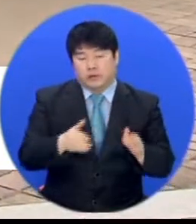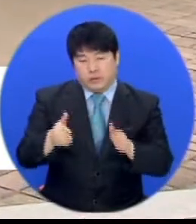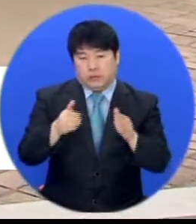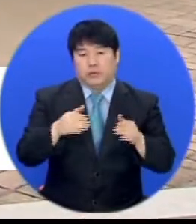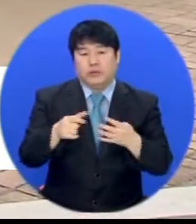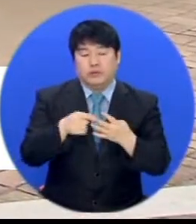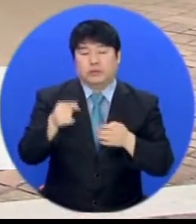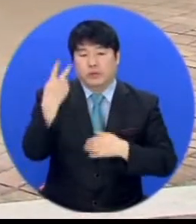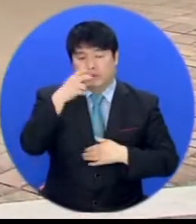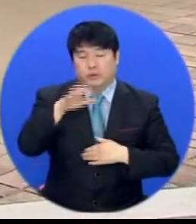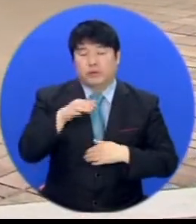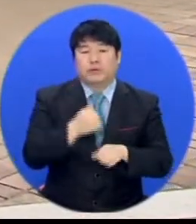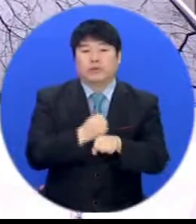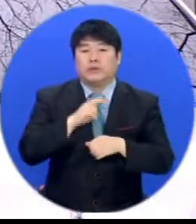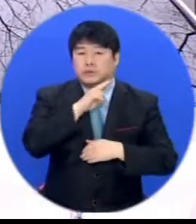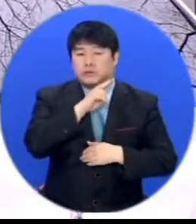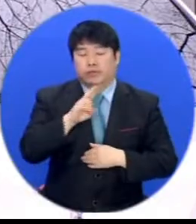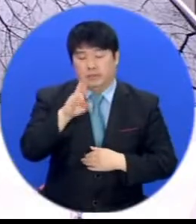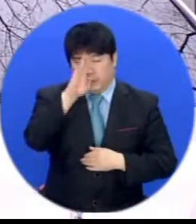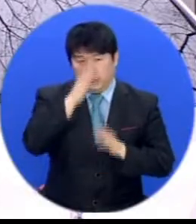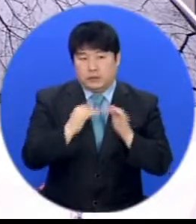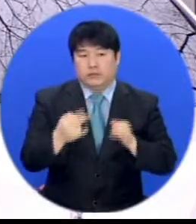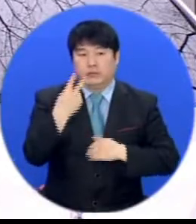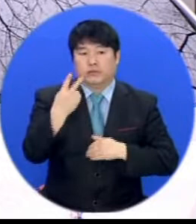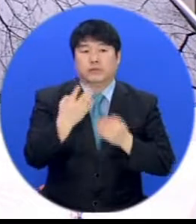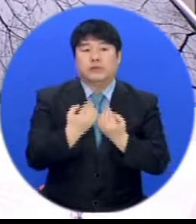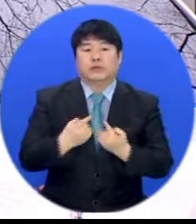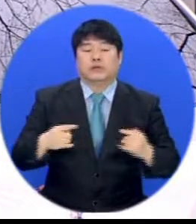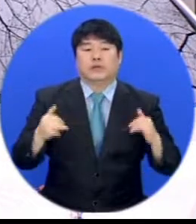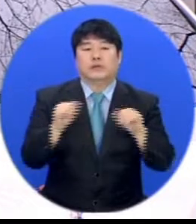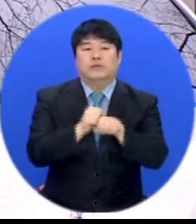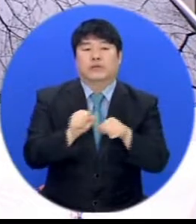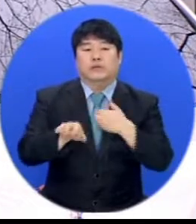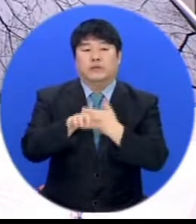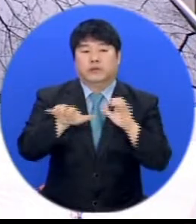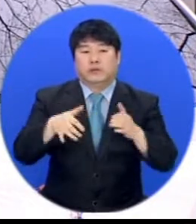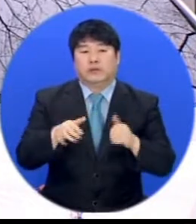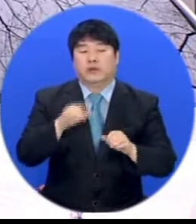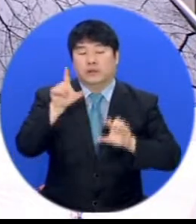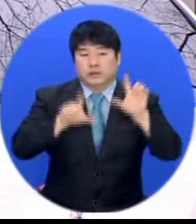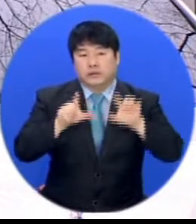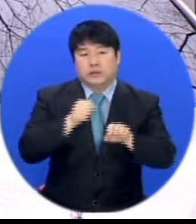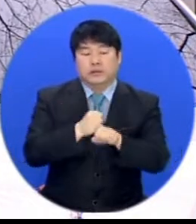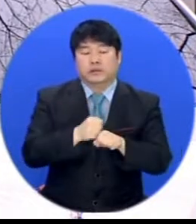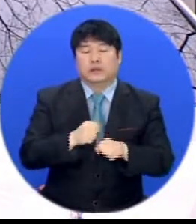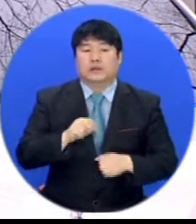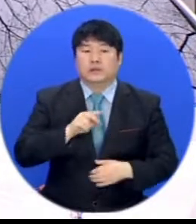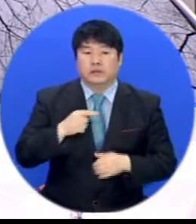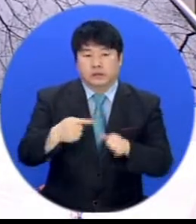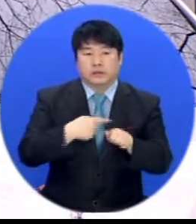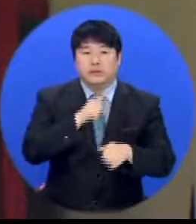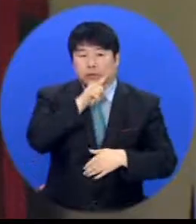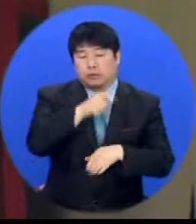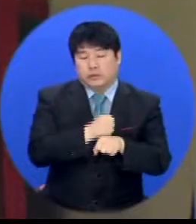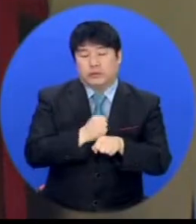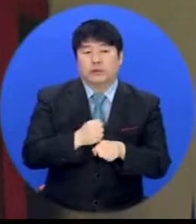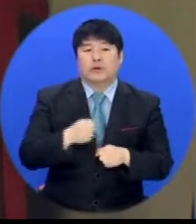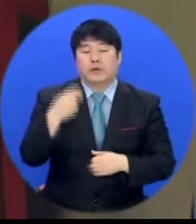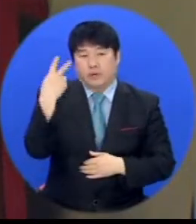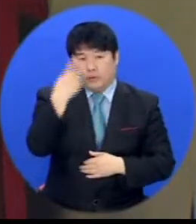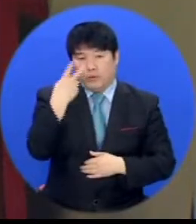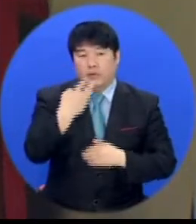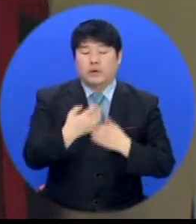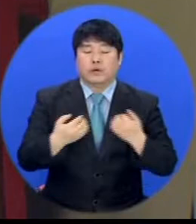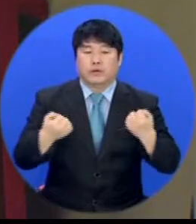신고된 의심 환자 2명과 해외여행 뒤 유사 증세로 자진 신고한 5명은 도보건환경원 검사